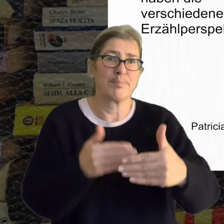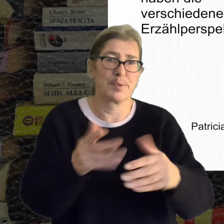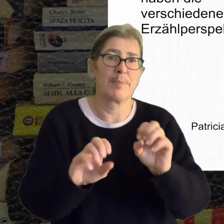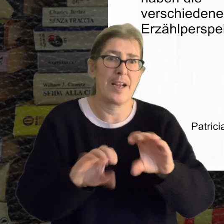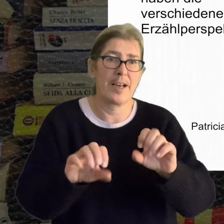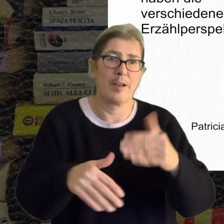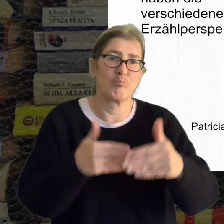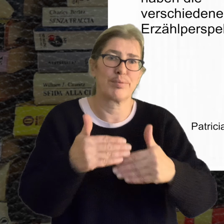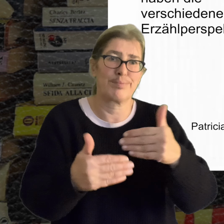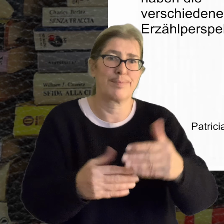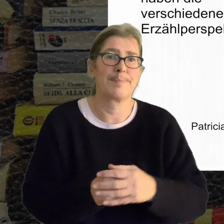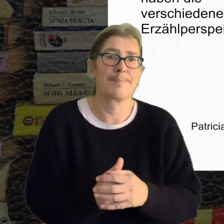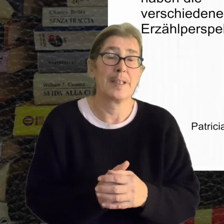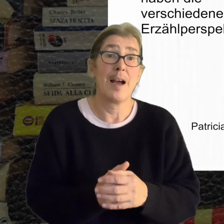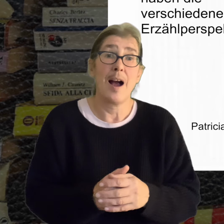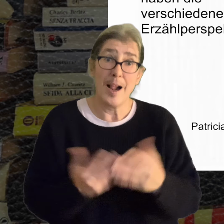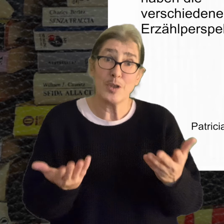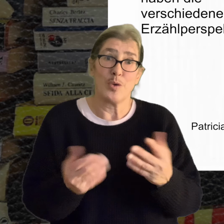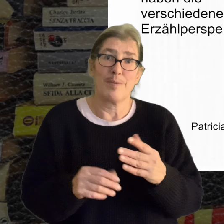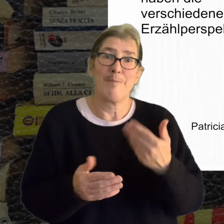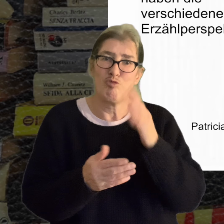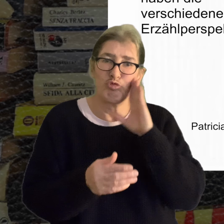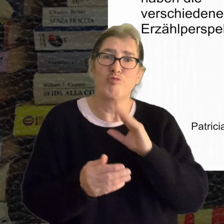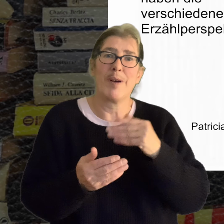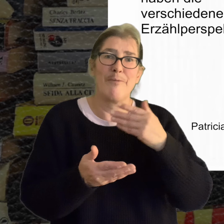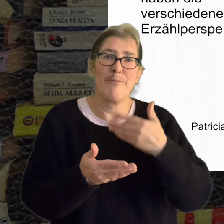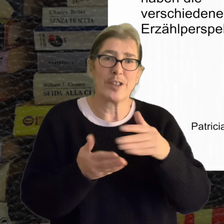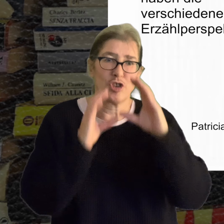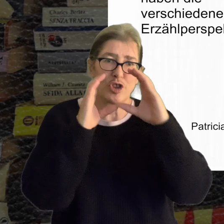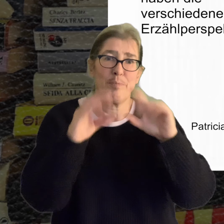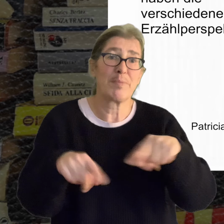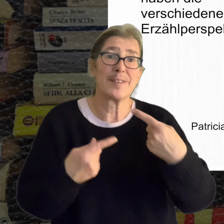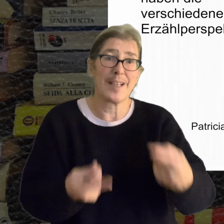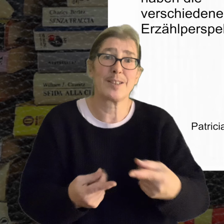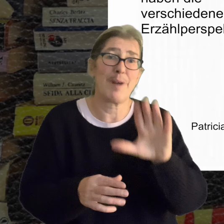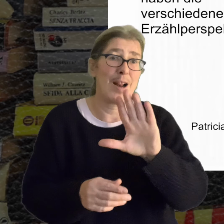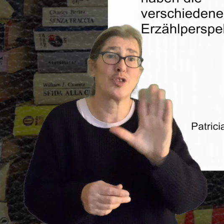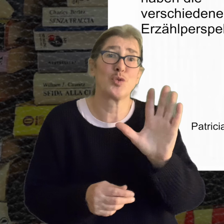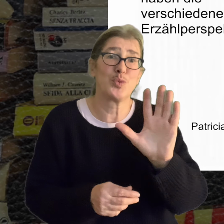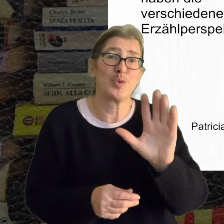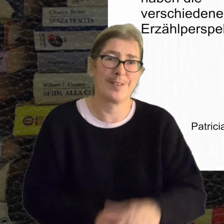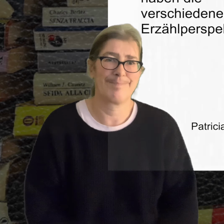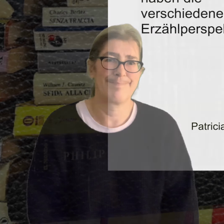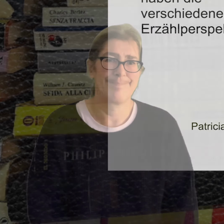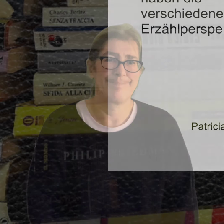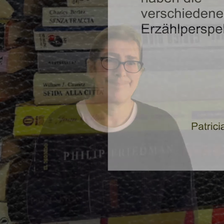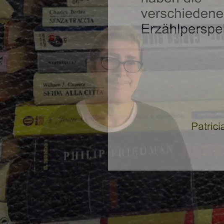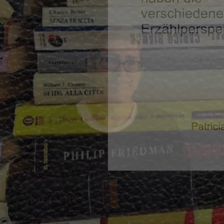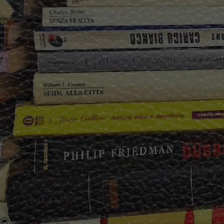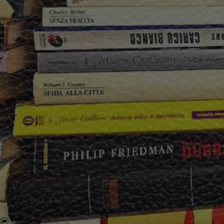Stück und Schritt für Schritt also bleibt dran und bis zum nächsten Mal tschüss